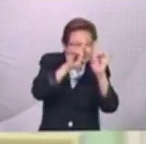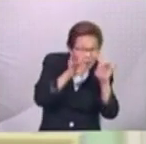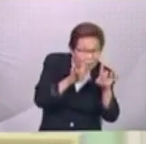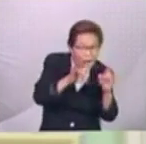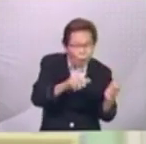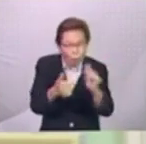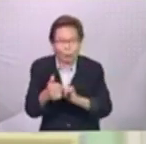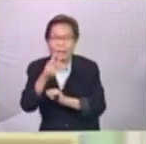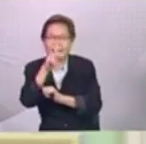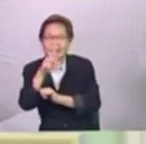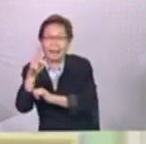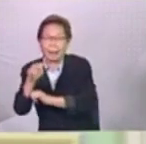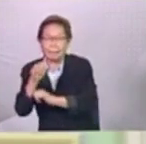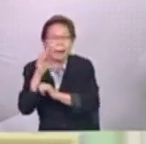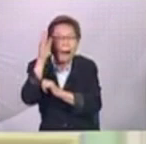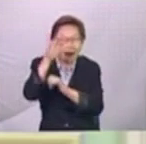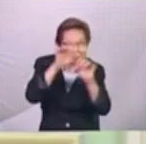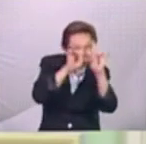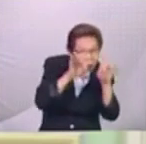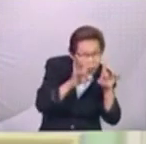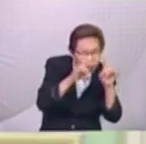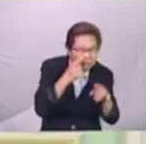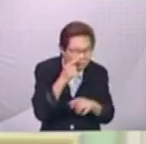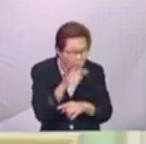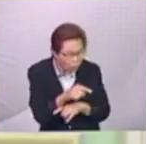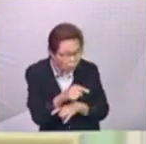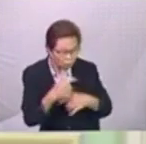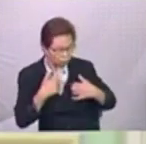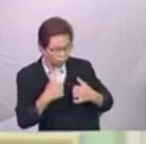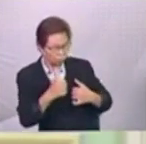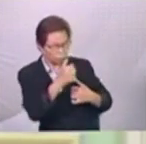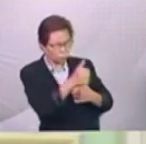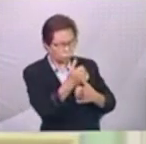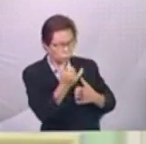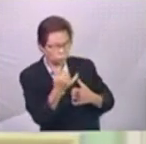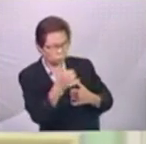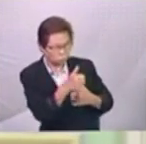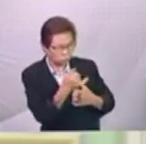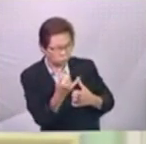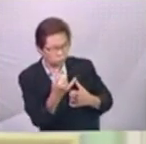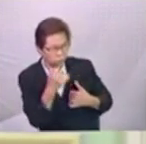oleh Kementerian Kesihatan untuk melihat status kesihatan mereka